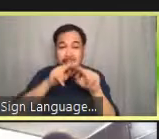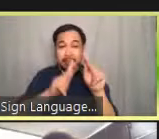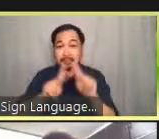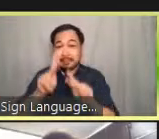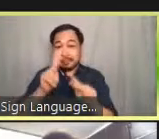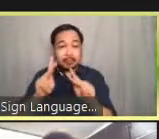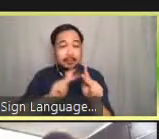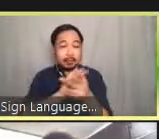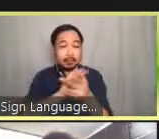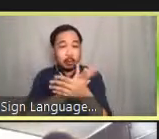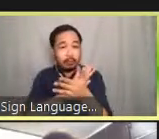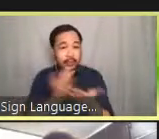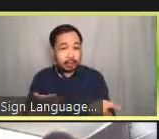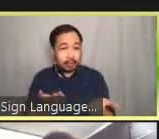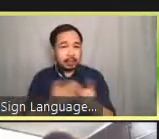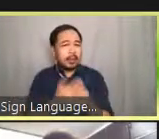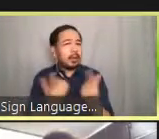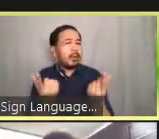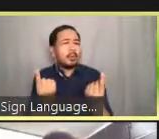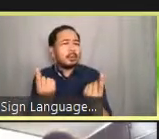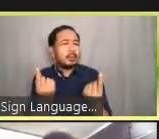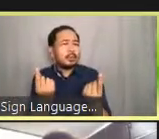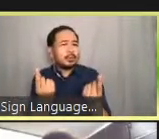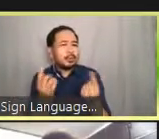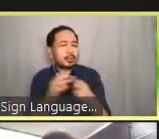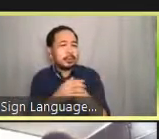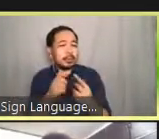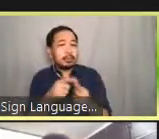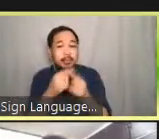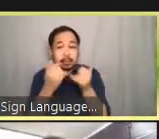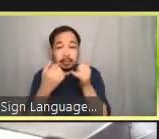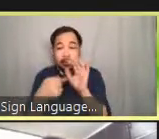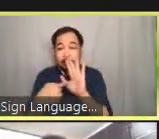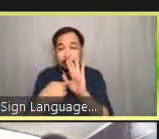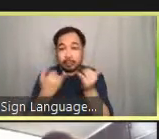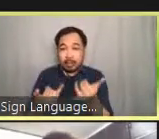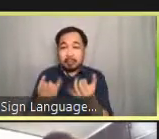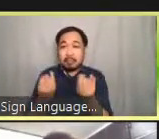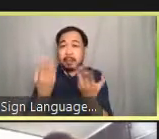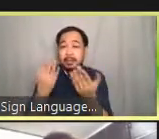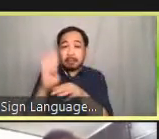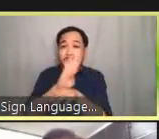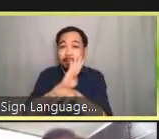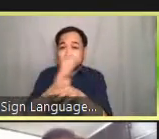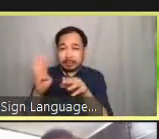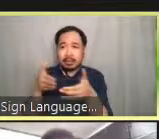patient, ano po ang dapat gawin? Lalo maraming establishments na